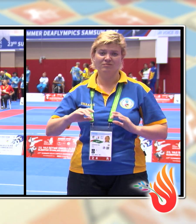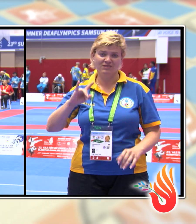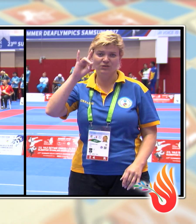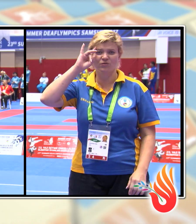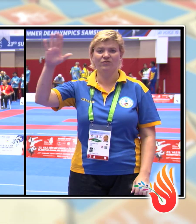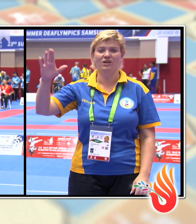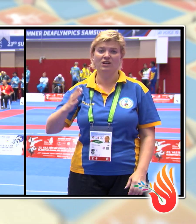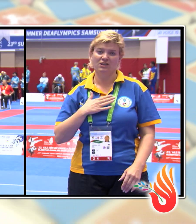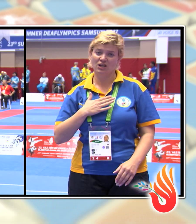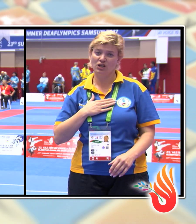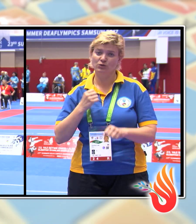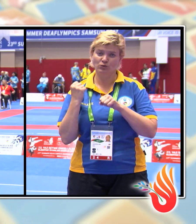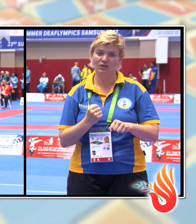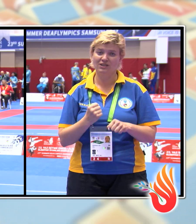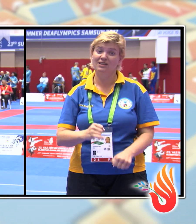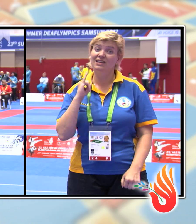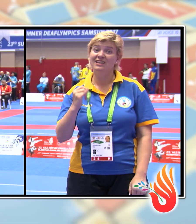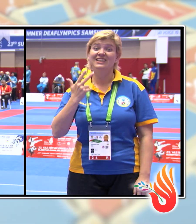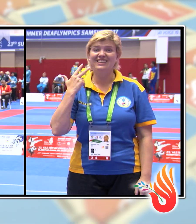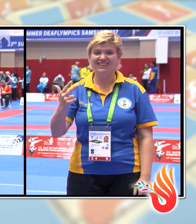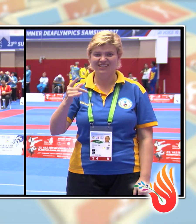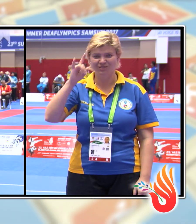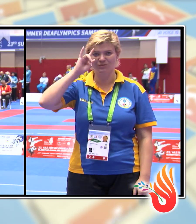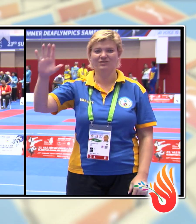українські дзюдоїсти і ще тричі – каратисти.